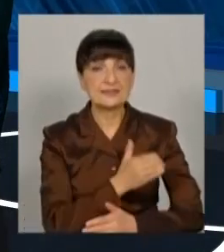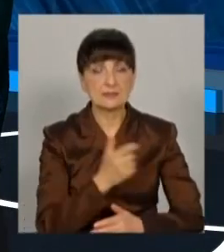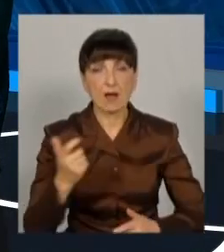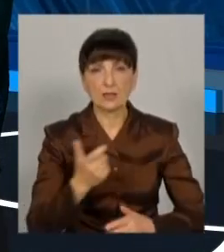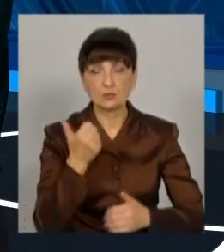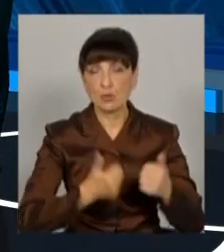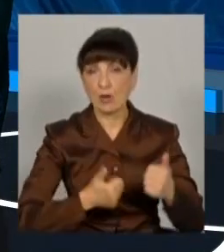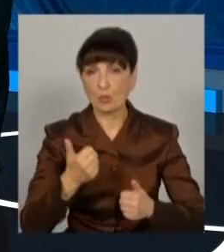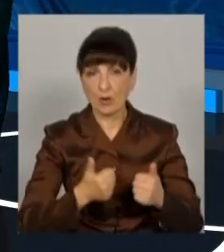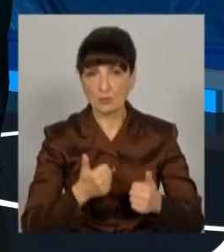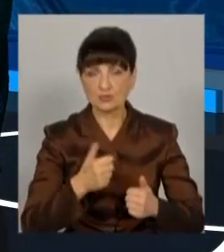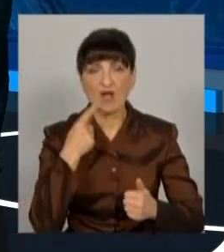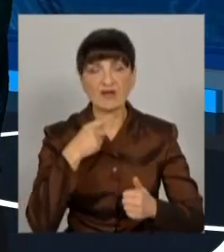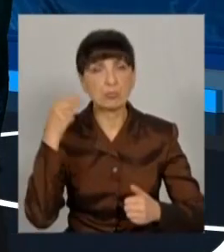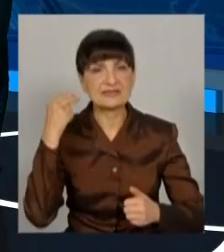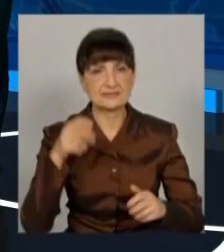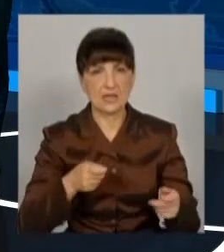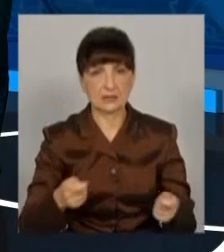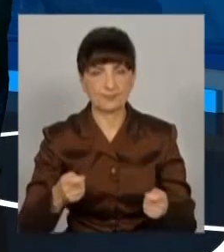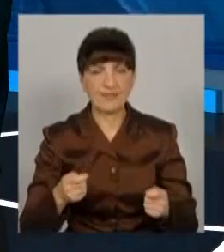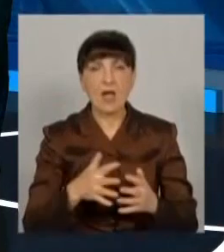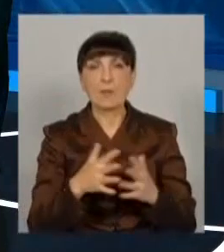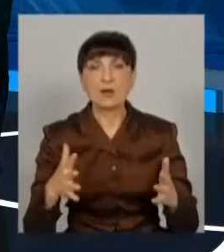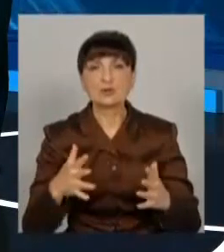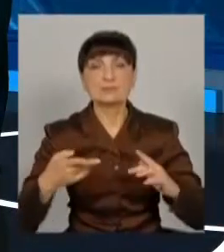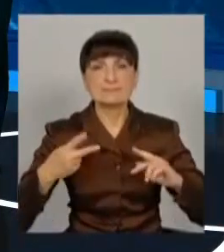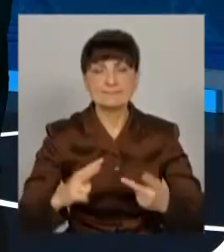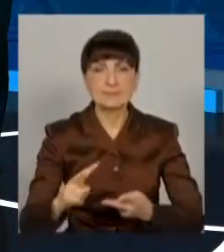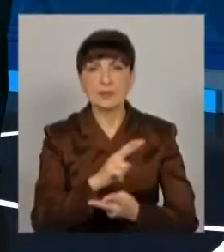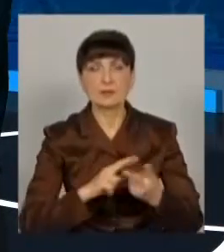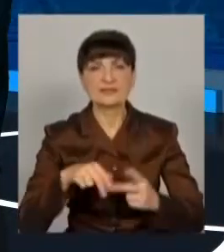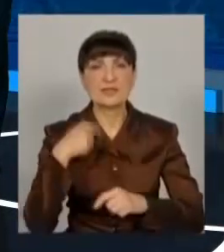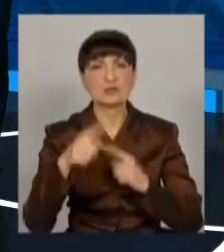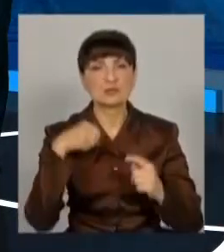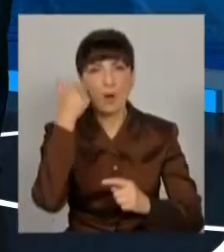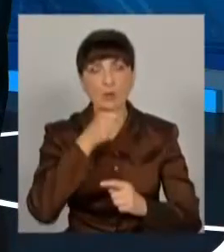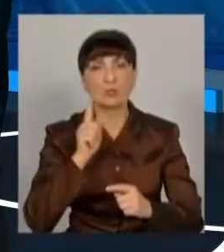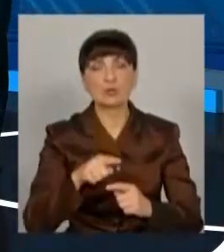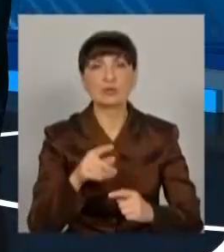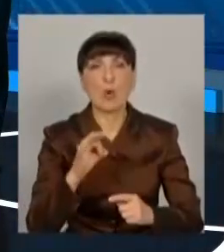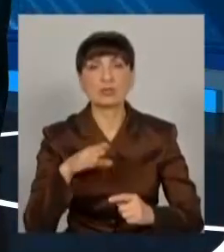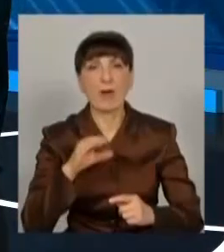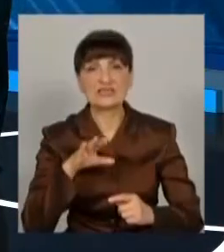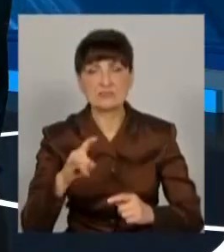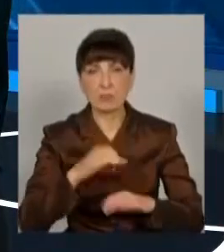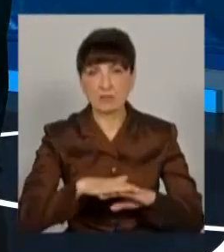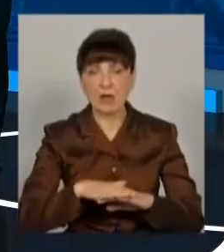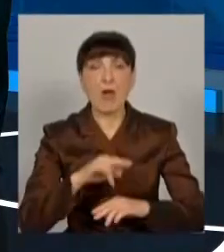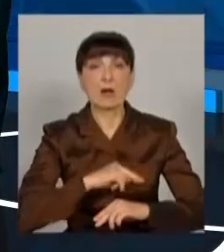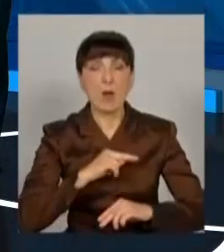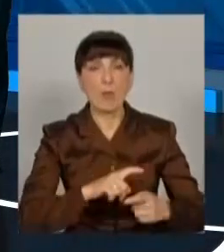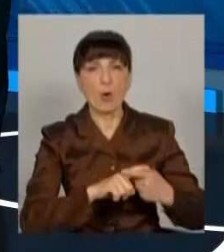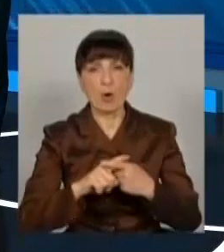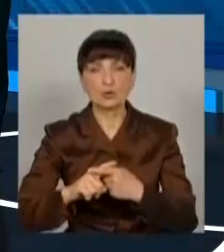экономическую конкуренцию, уверен глава государства. Большую перезагрузку со следующего года ожидает и Отбасы-банк. Его работу